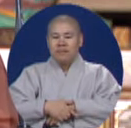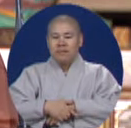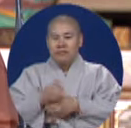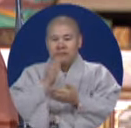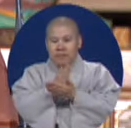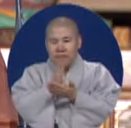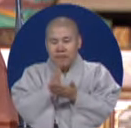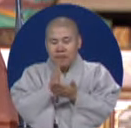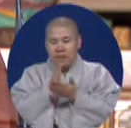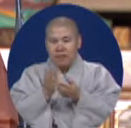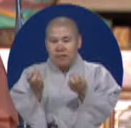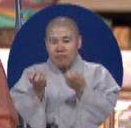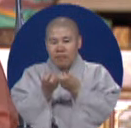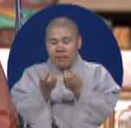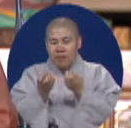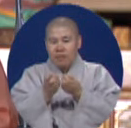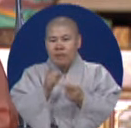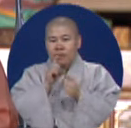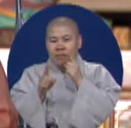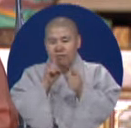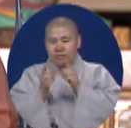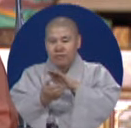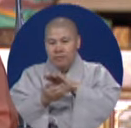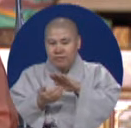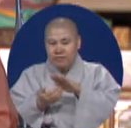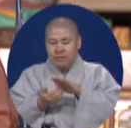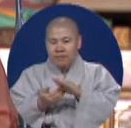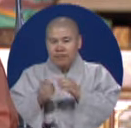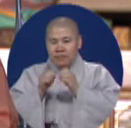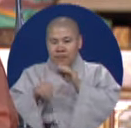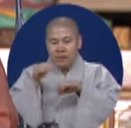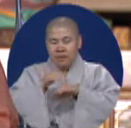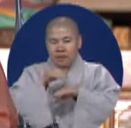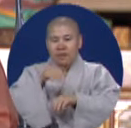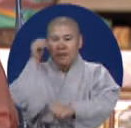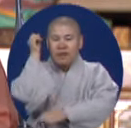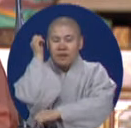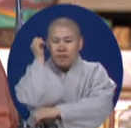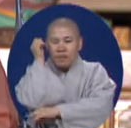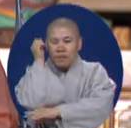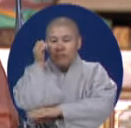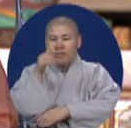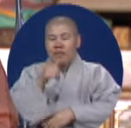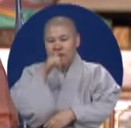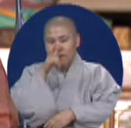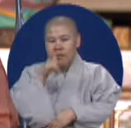여러 가지 방법을 말하기 전에 그 수행의 근본이 있어요.